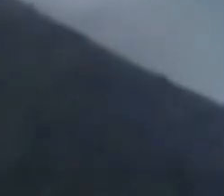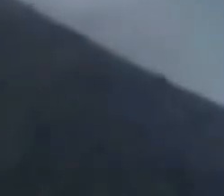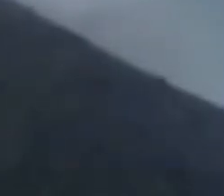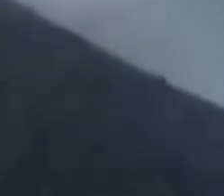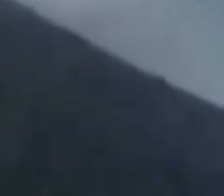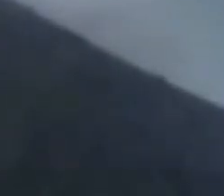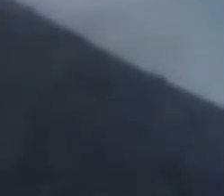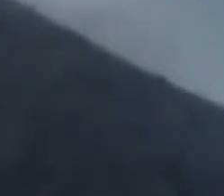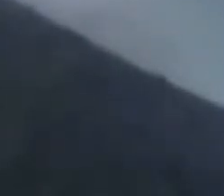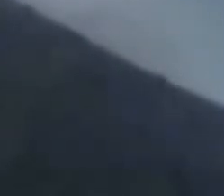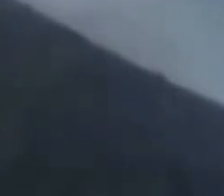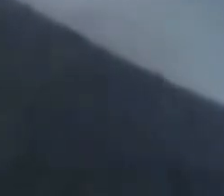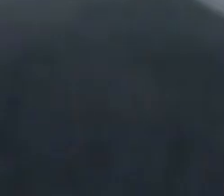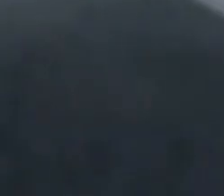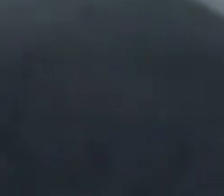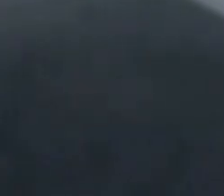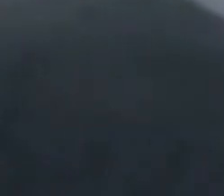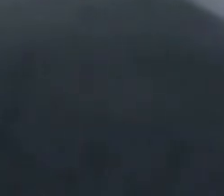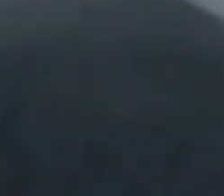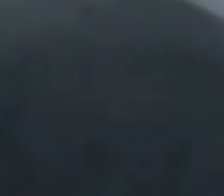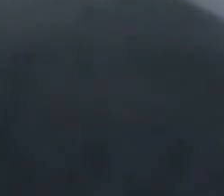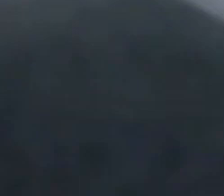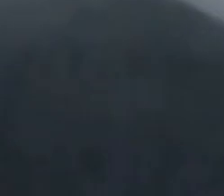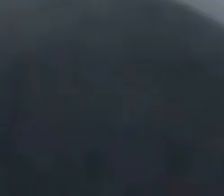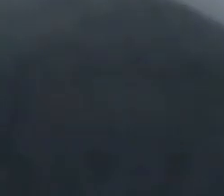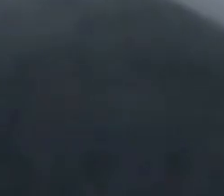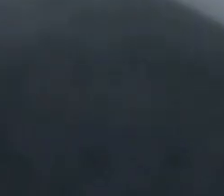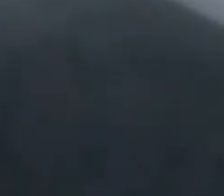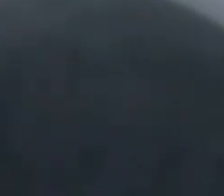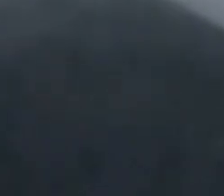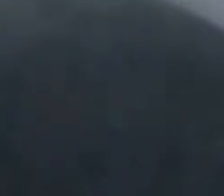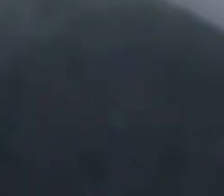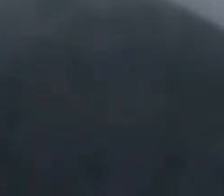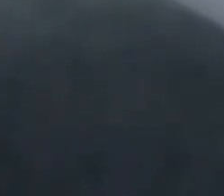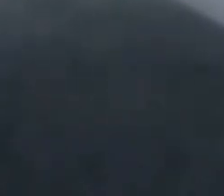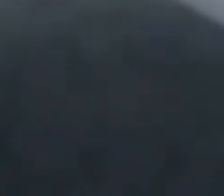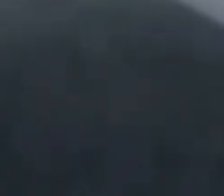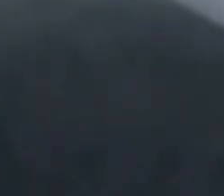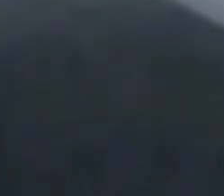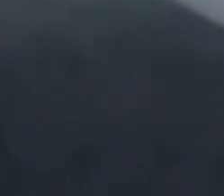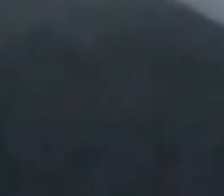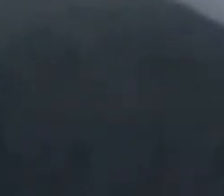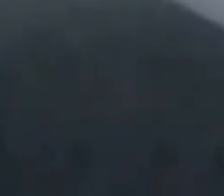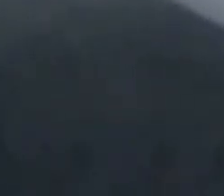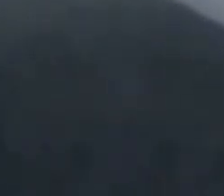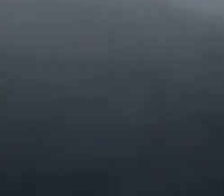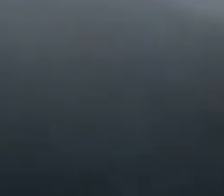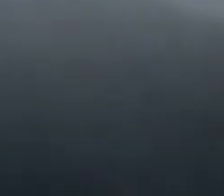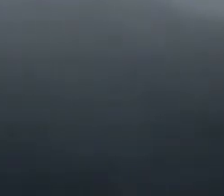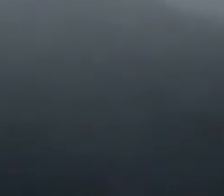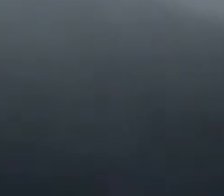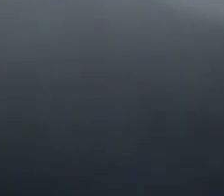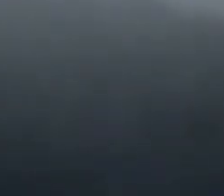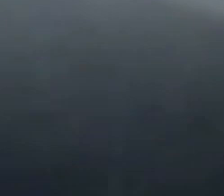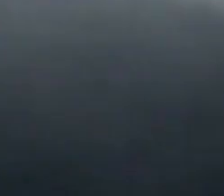bawah permukaan kawah. Gas yang mendorong magma ke permukaan kawah juga mengakibatkan guguran material yang dominan ke arah